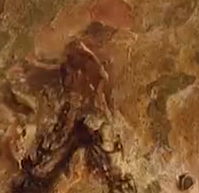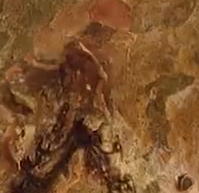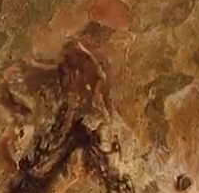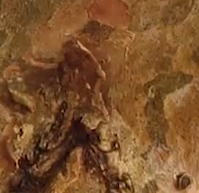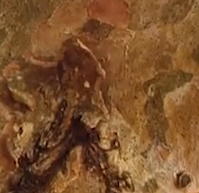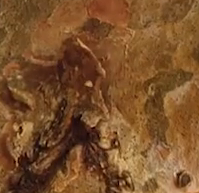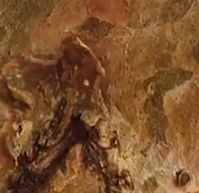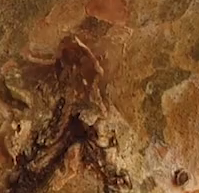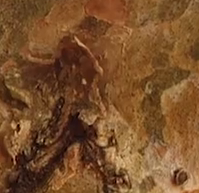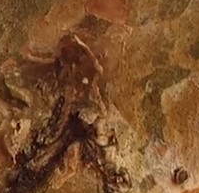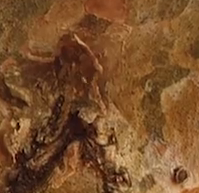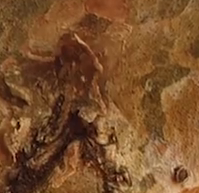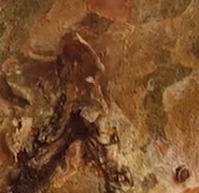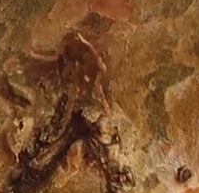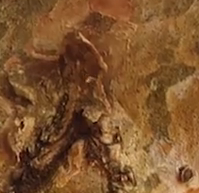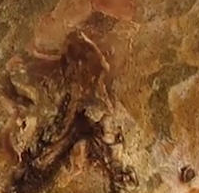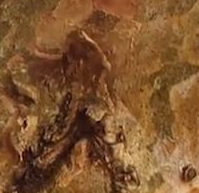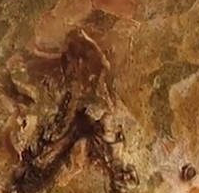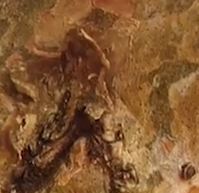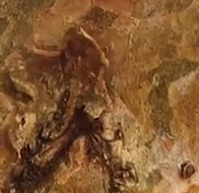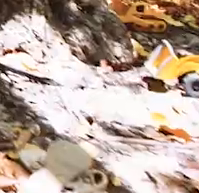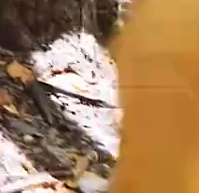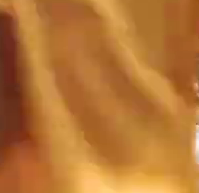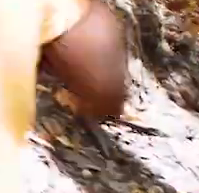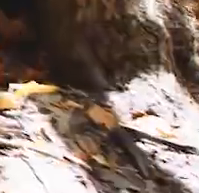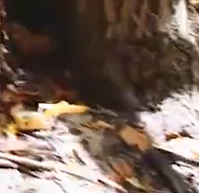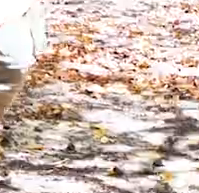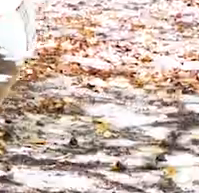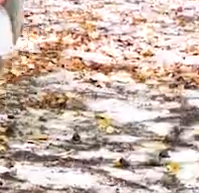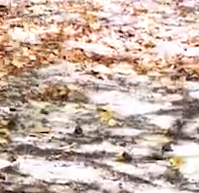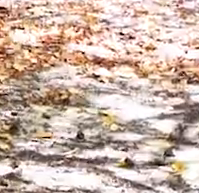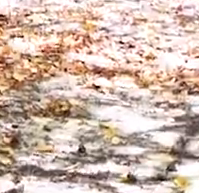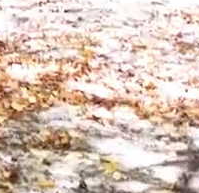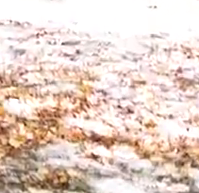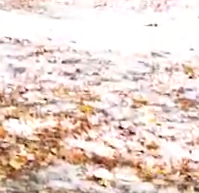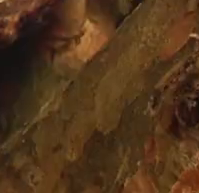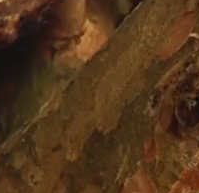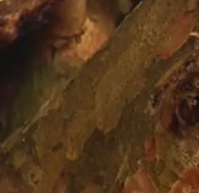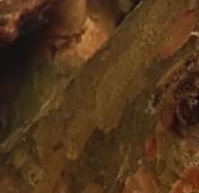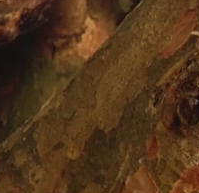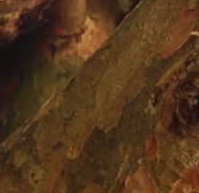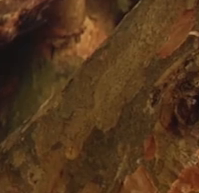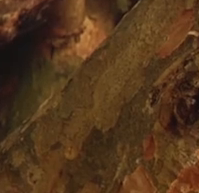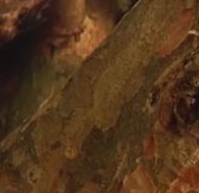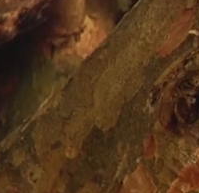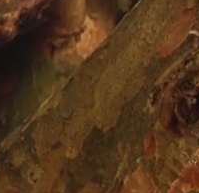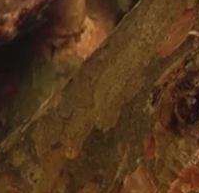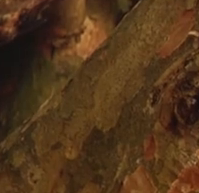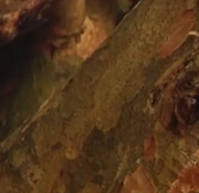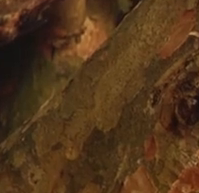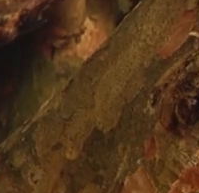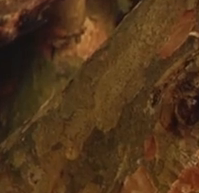La Guadeloupe aura de la pluie et du soleil. Je le vois aussi comme un endroit qui peut être